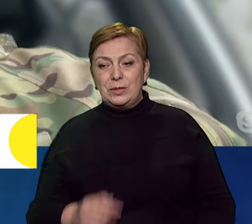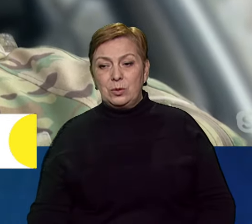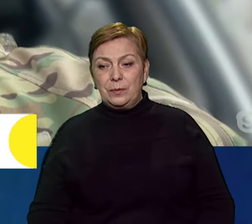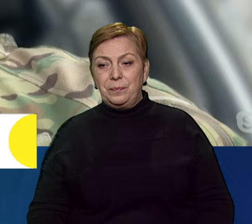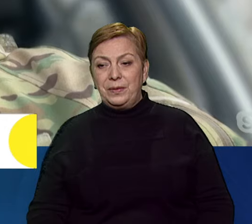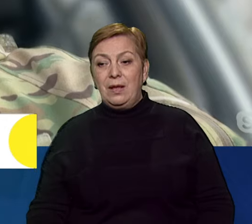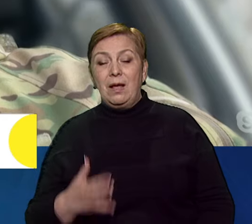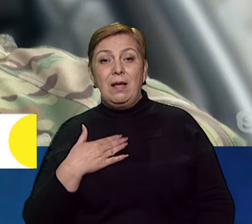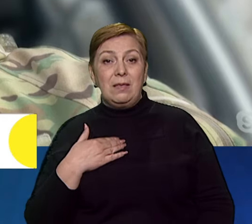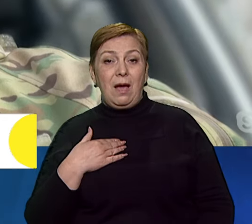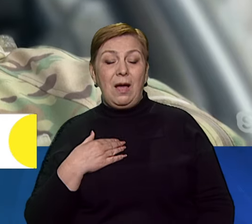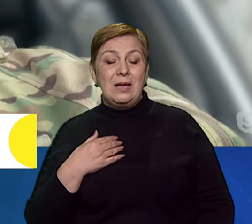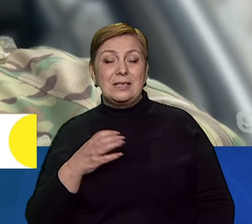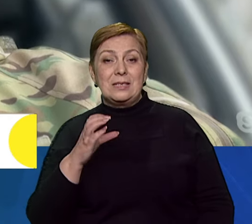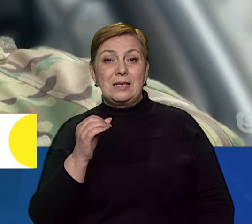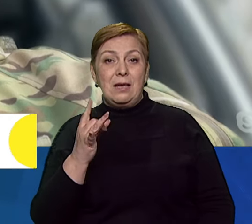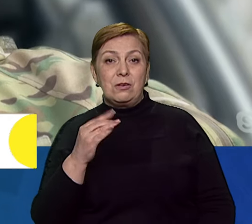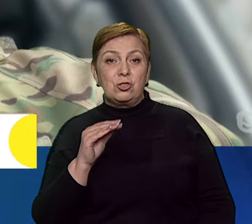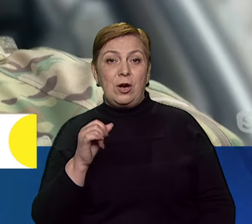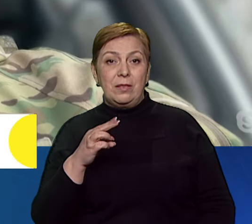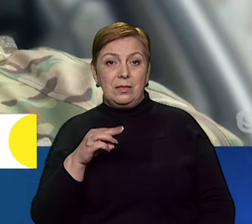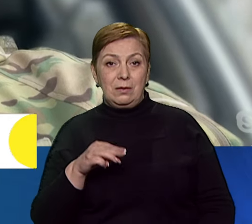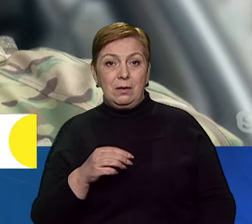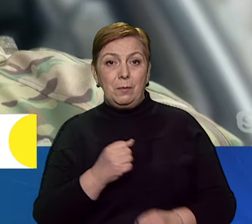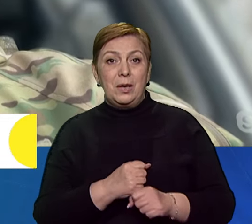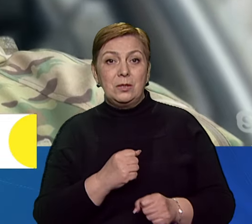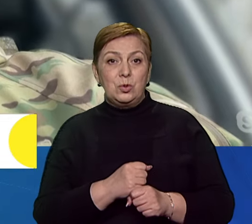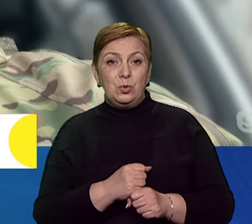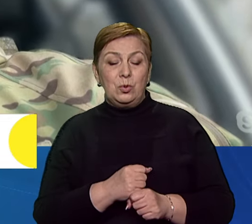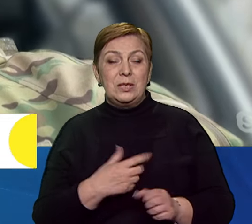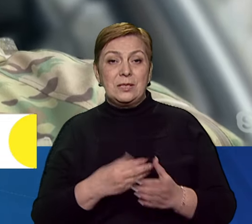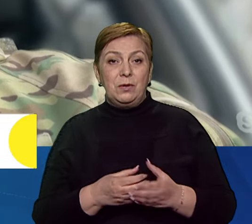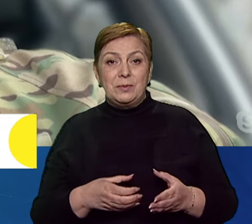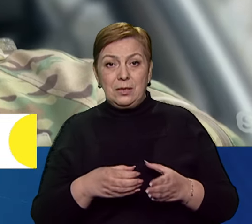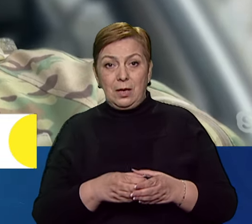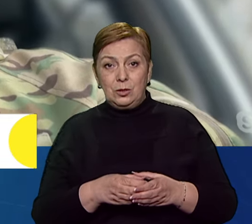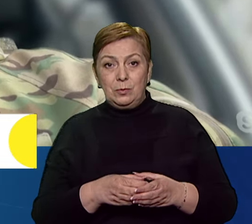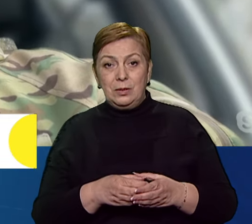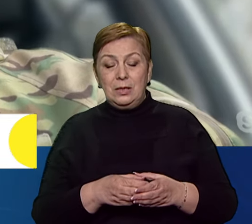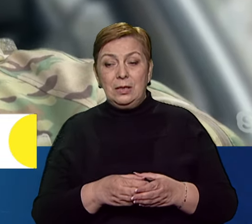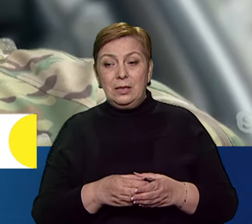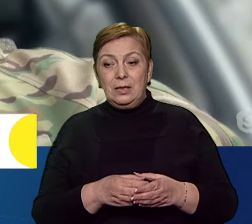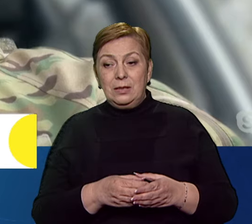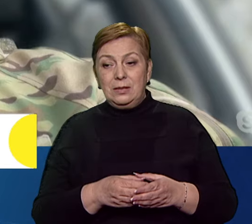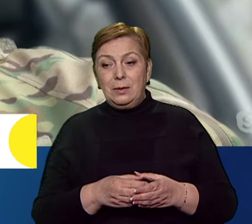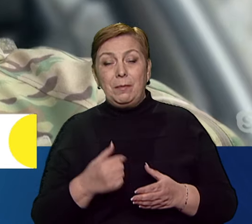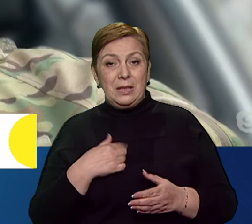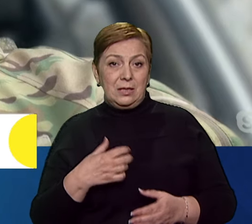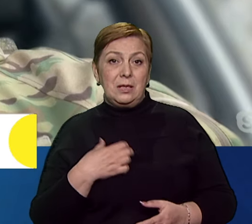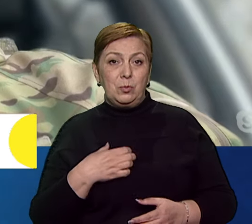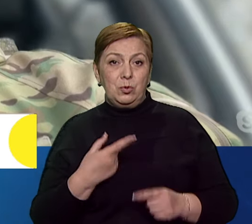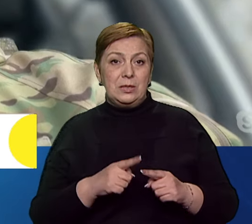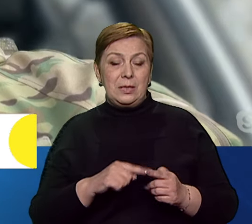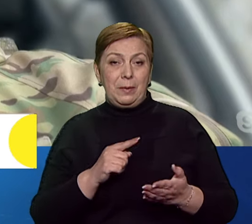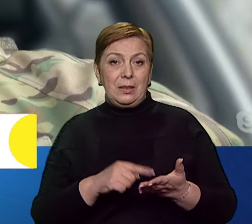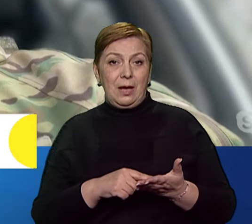Я сержант і я працюю з особовим складом своїм, і, як бачите, мене турбує це